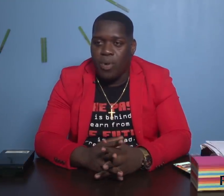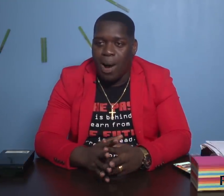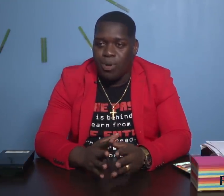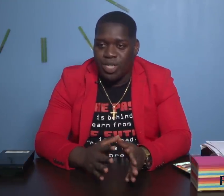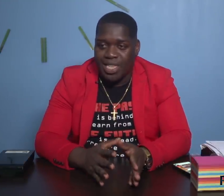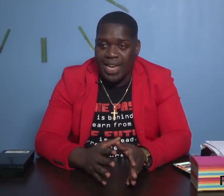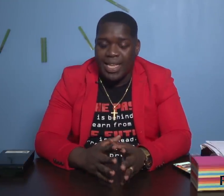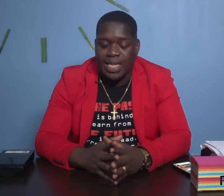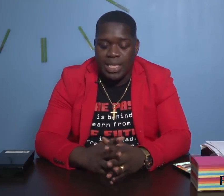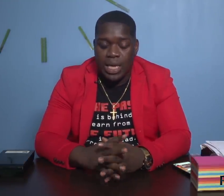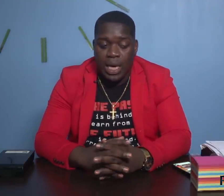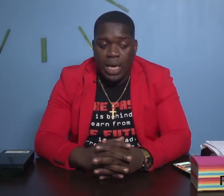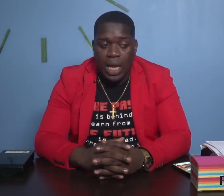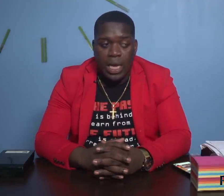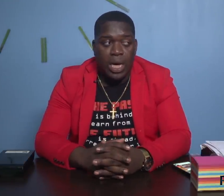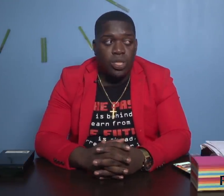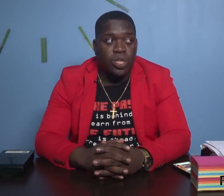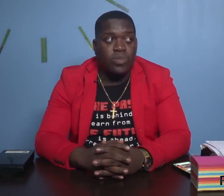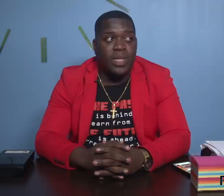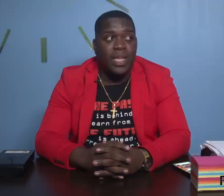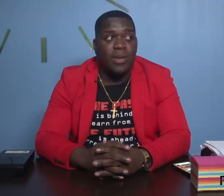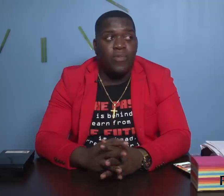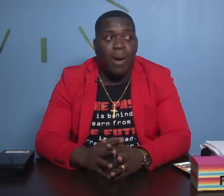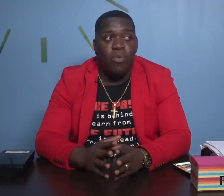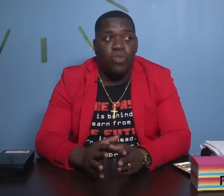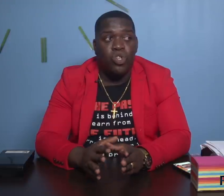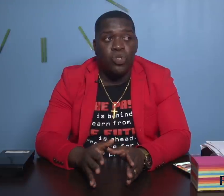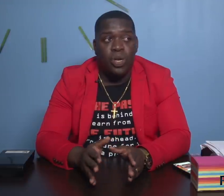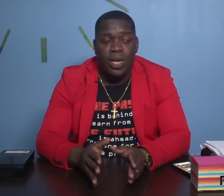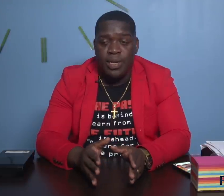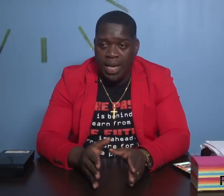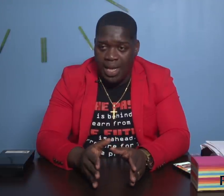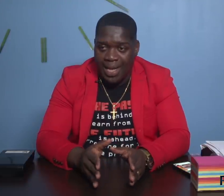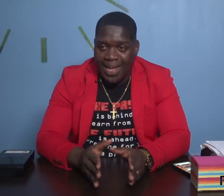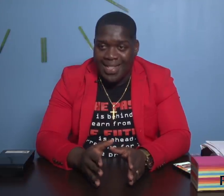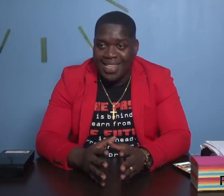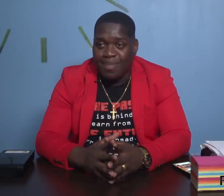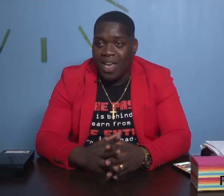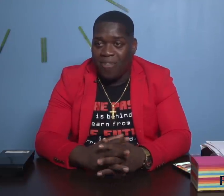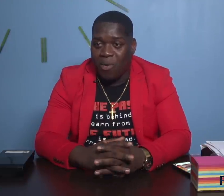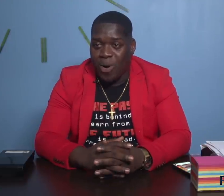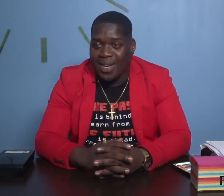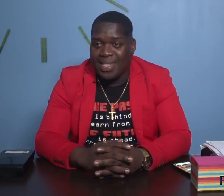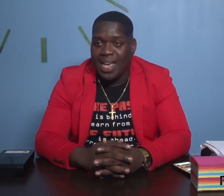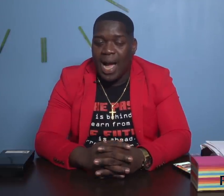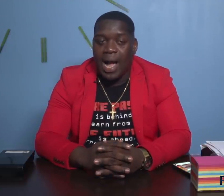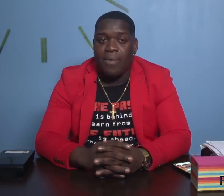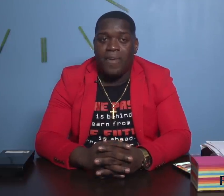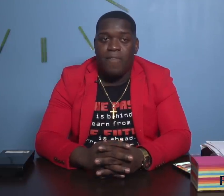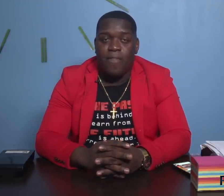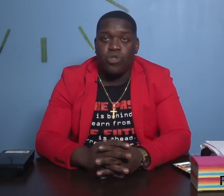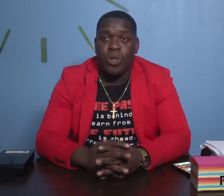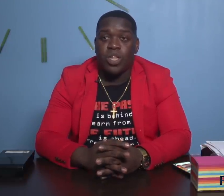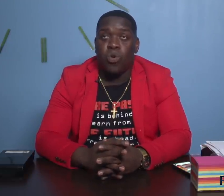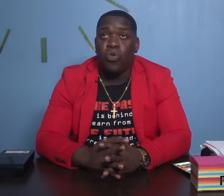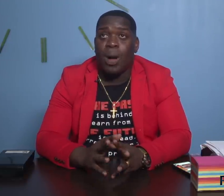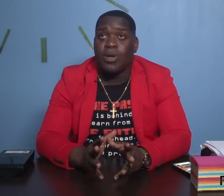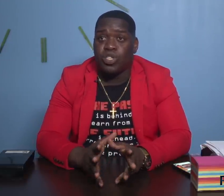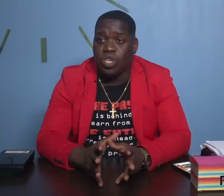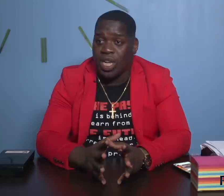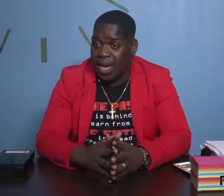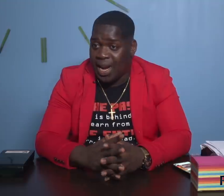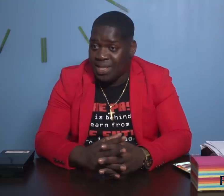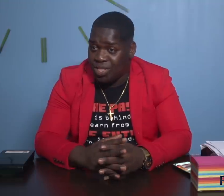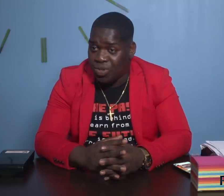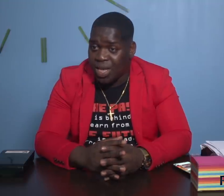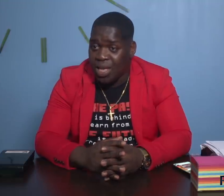na tapu amoni sadi kisi en dus we denken voor amung juli. Dus maar even wachten a 525 kun je